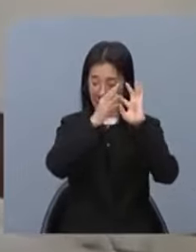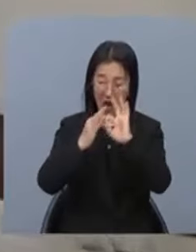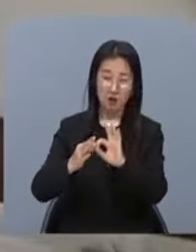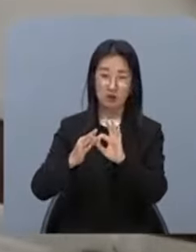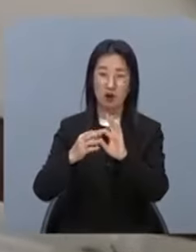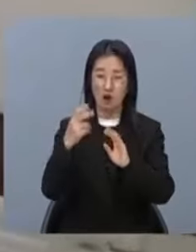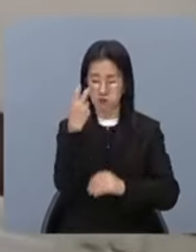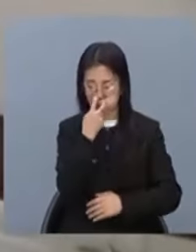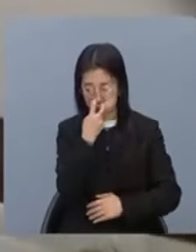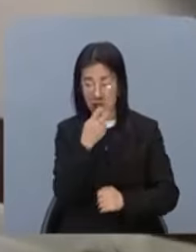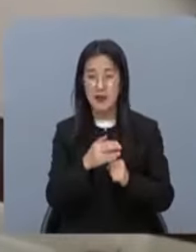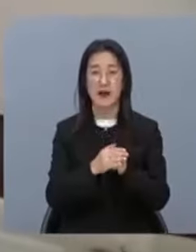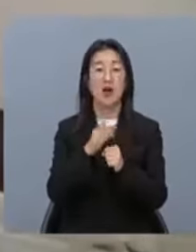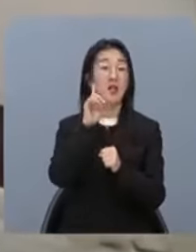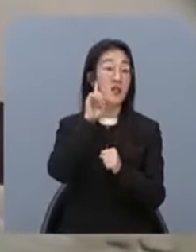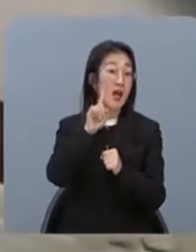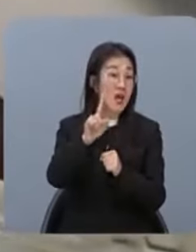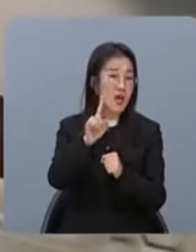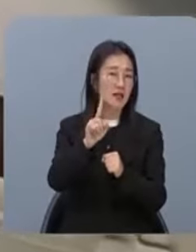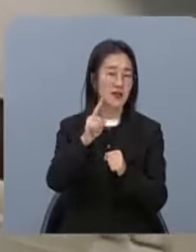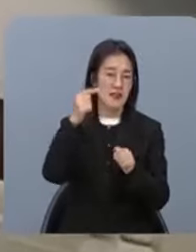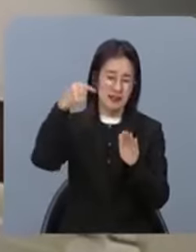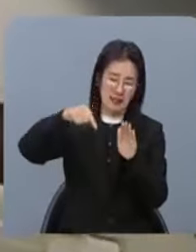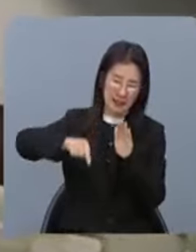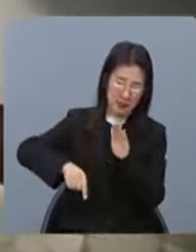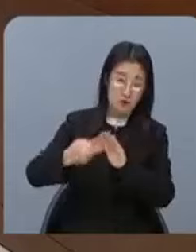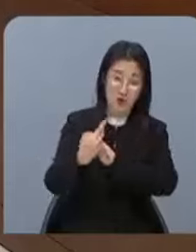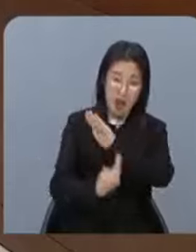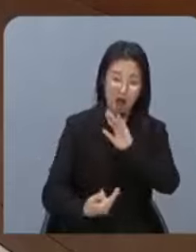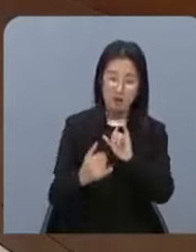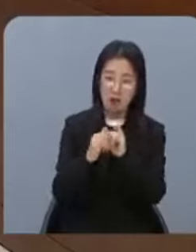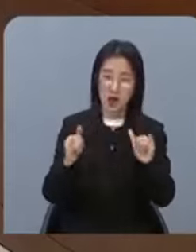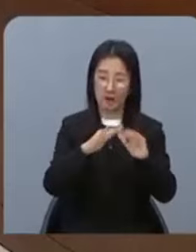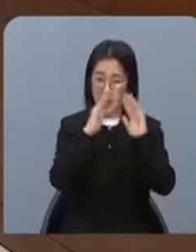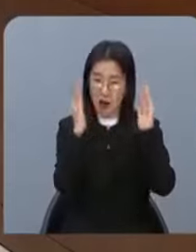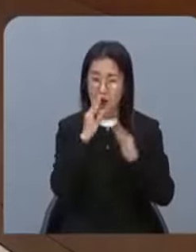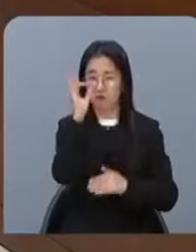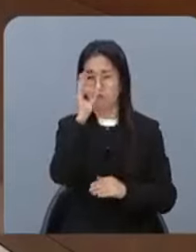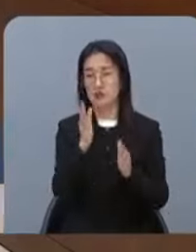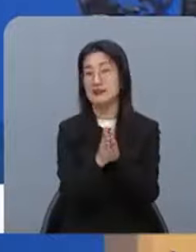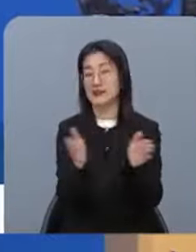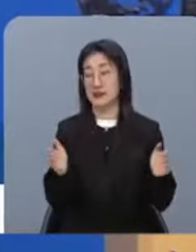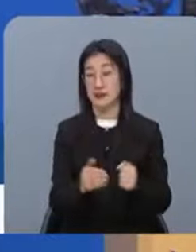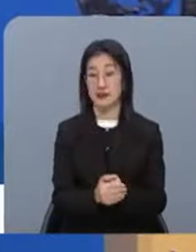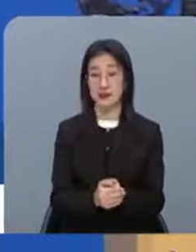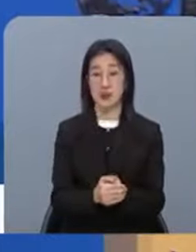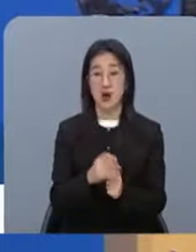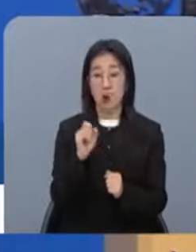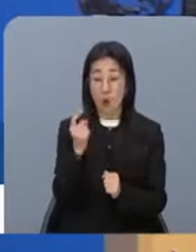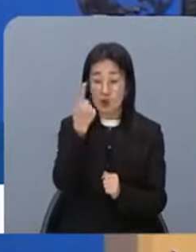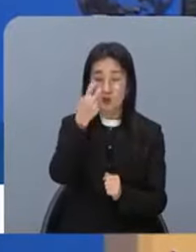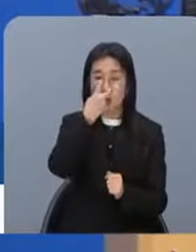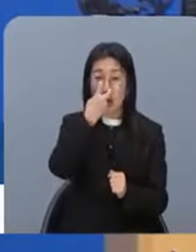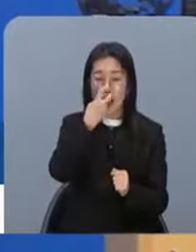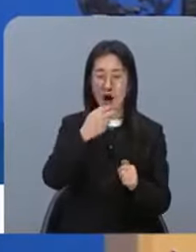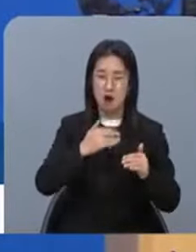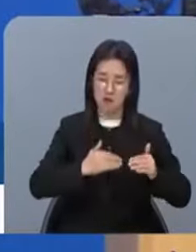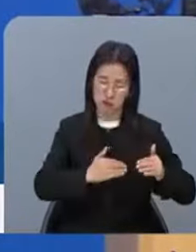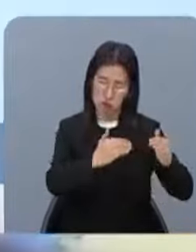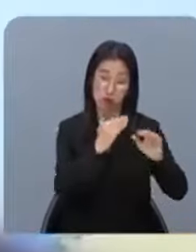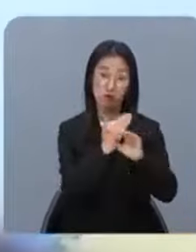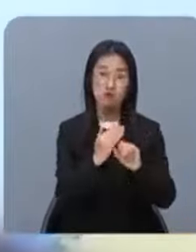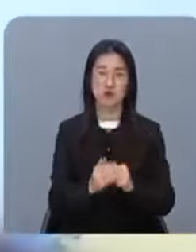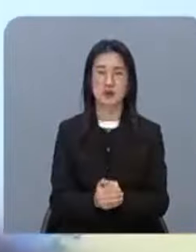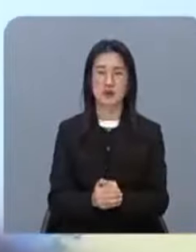심해 잠수사와 크레인 바지선을 투입할 예정입니다. 해경의 사고 원인 조사도 속도를 내고 있습니다.